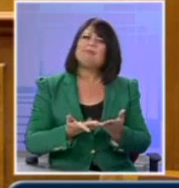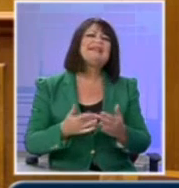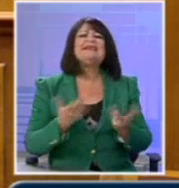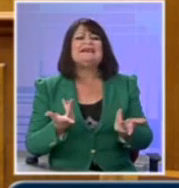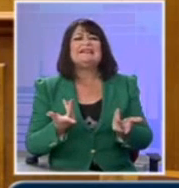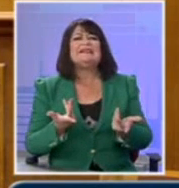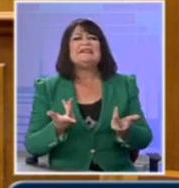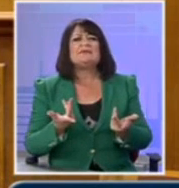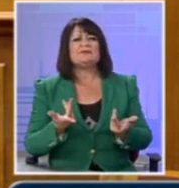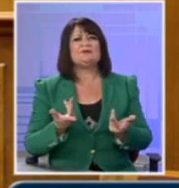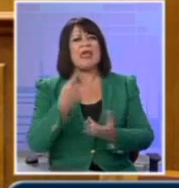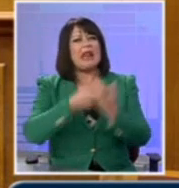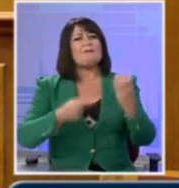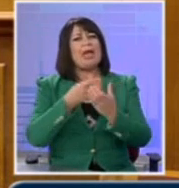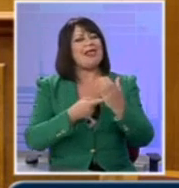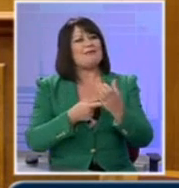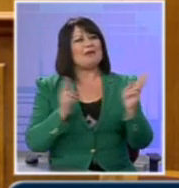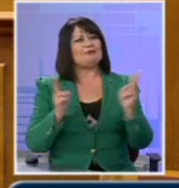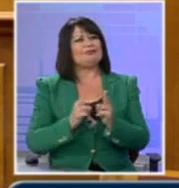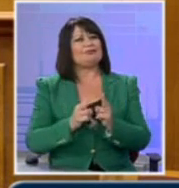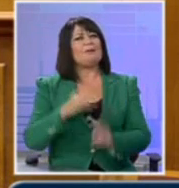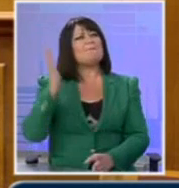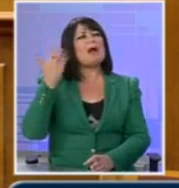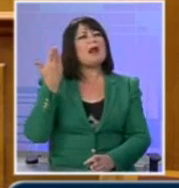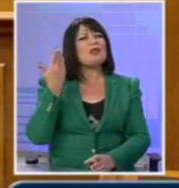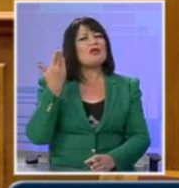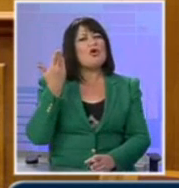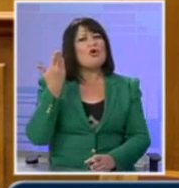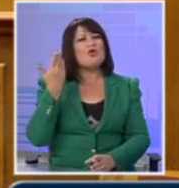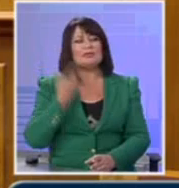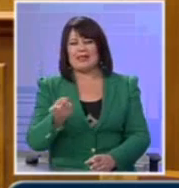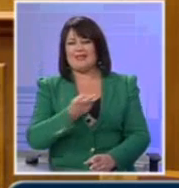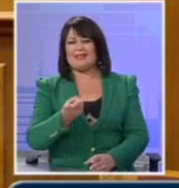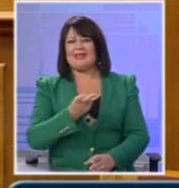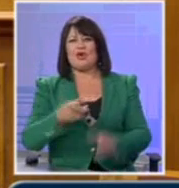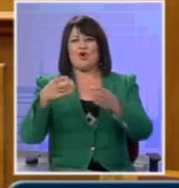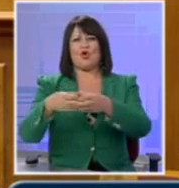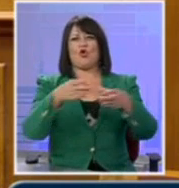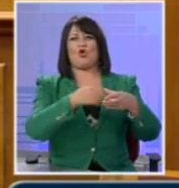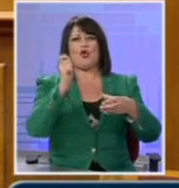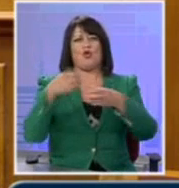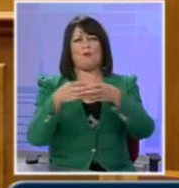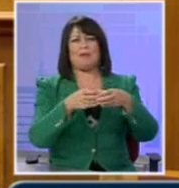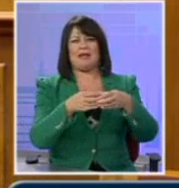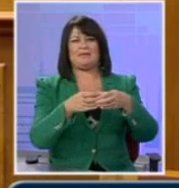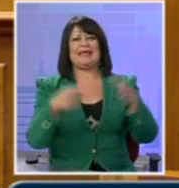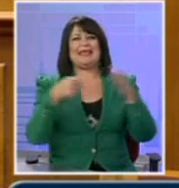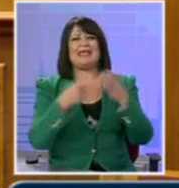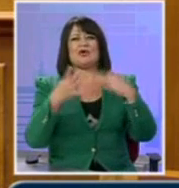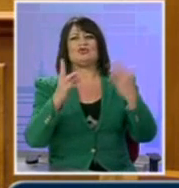της παραγωγής ελλημάτων στο παρελθόν, στο δικοματισμό που κυβέρνησε από το